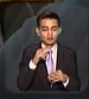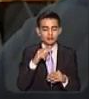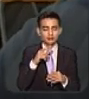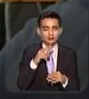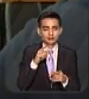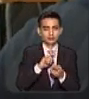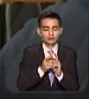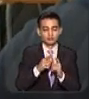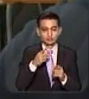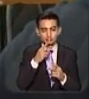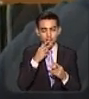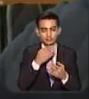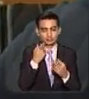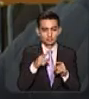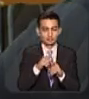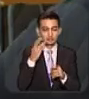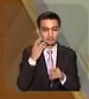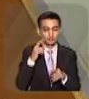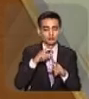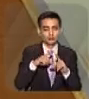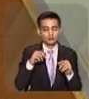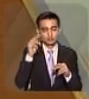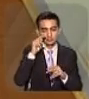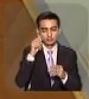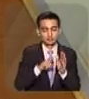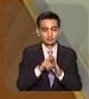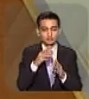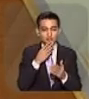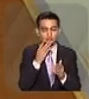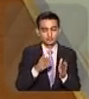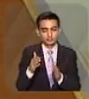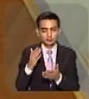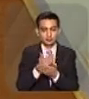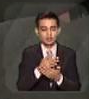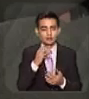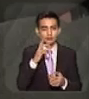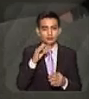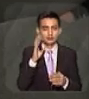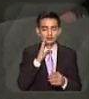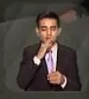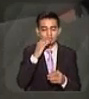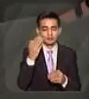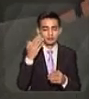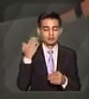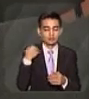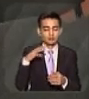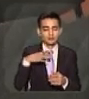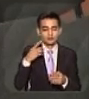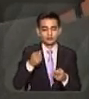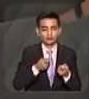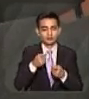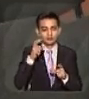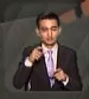не заметили. Учебный процесс идет своим ходом. Но некоторые родители, несмотря ни на что, верят в непрегрешимость бывшего руководителя.